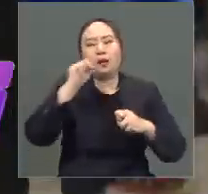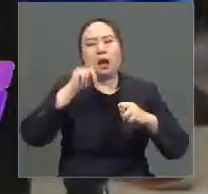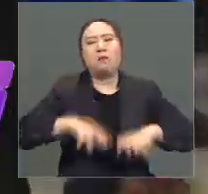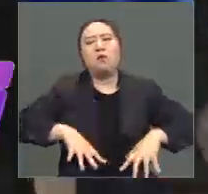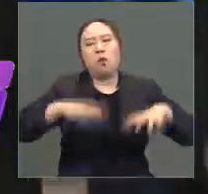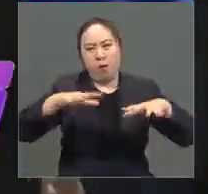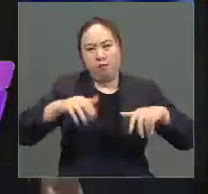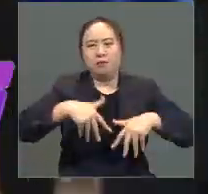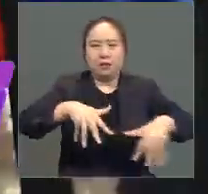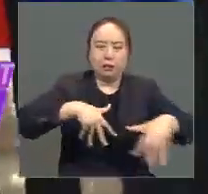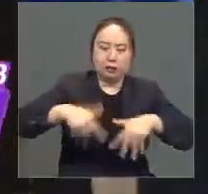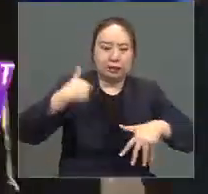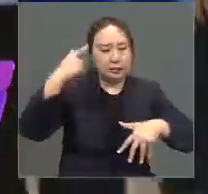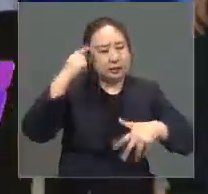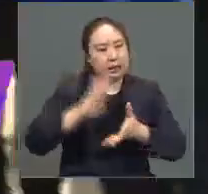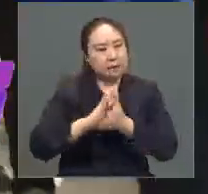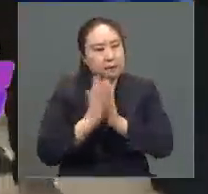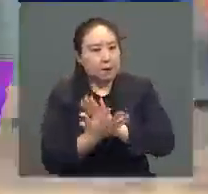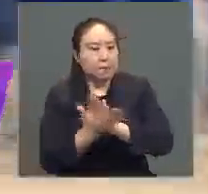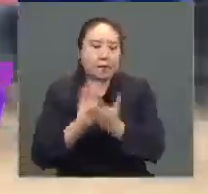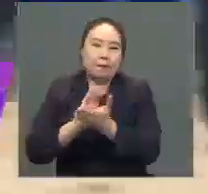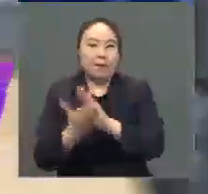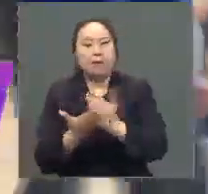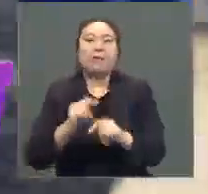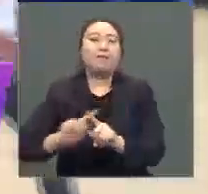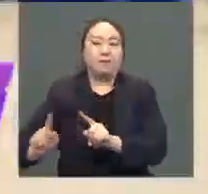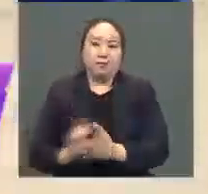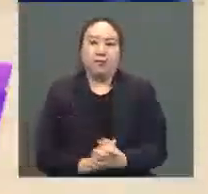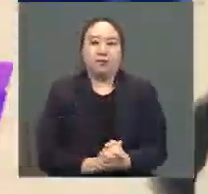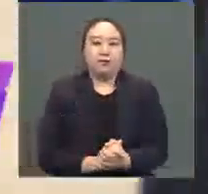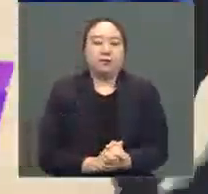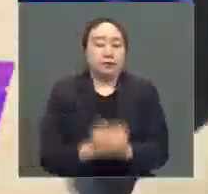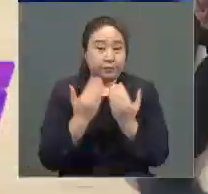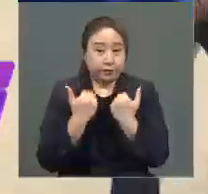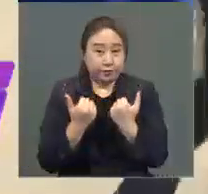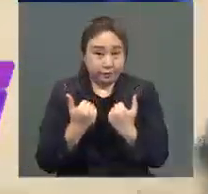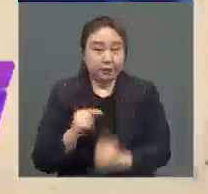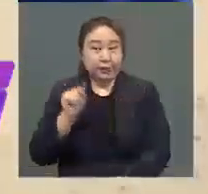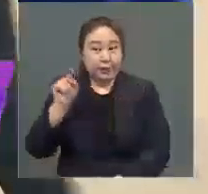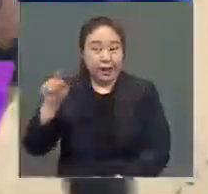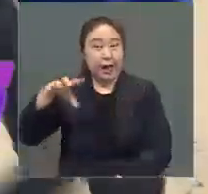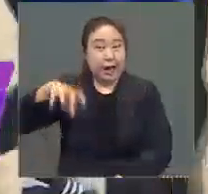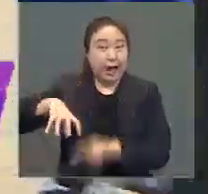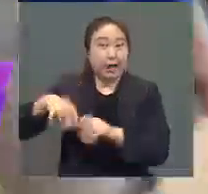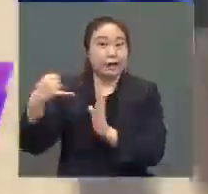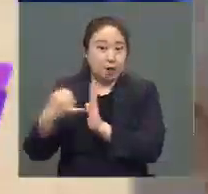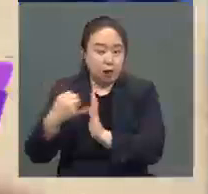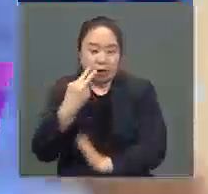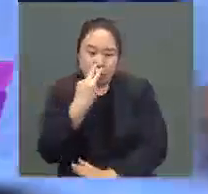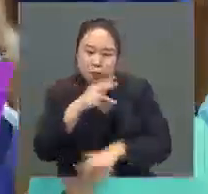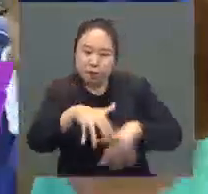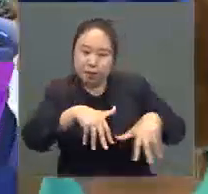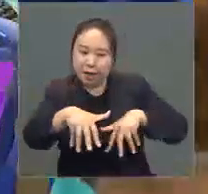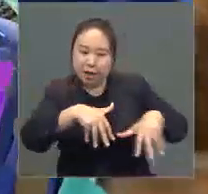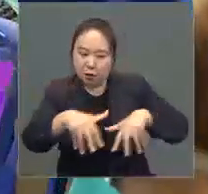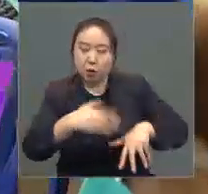พื้นที่ก็ต้องปรับเปลี่ยนให้เหมาะสมกับสภาพปัจจุบันพร้อมกับกำชับให้จังหวัดรับฟังความคิดเห็นว่าประ